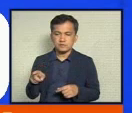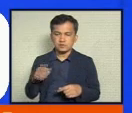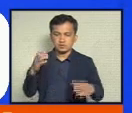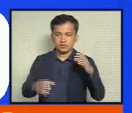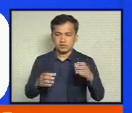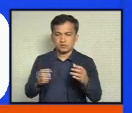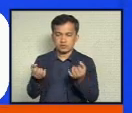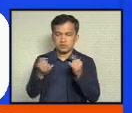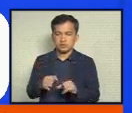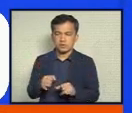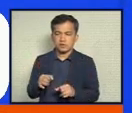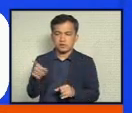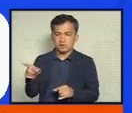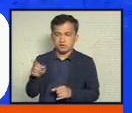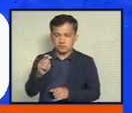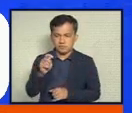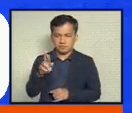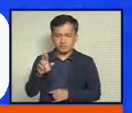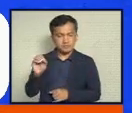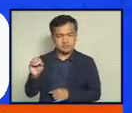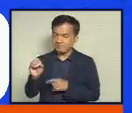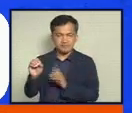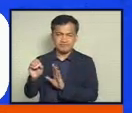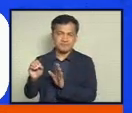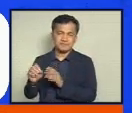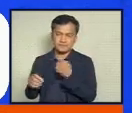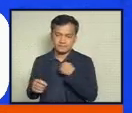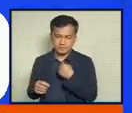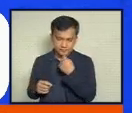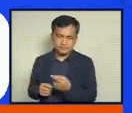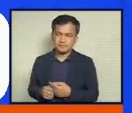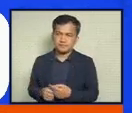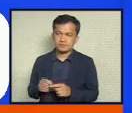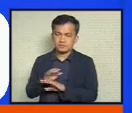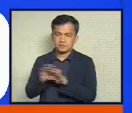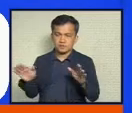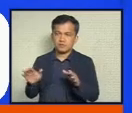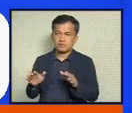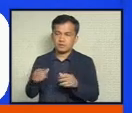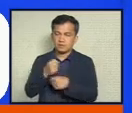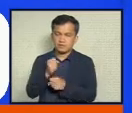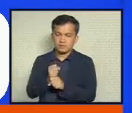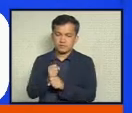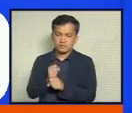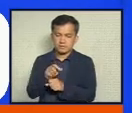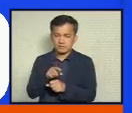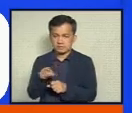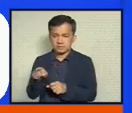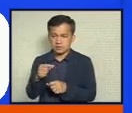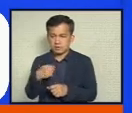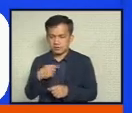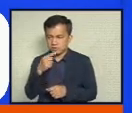issue itong mga TRO, sabi ko nga, do not make it to the point na sabihin